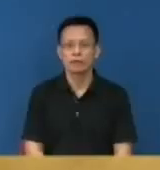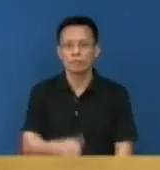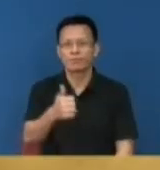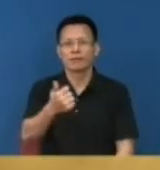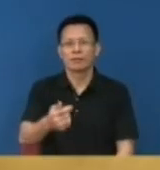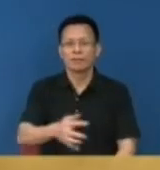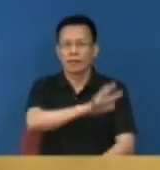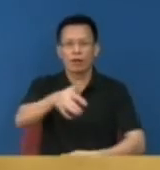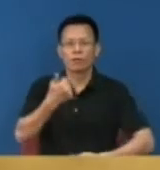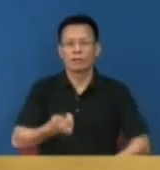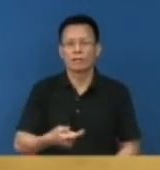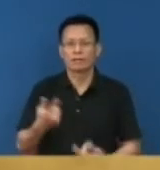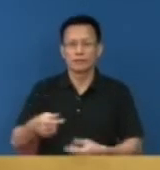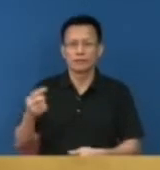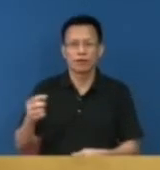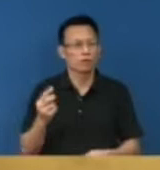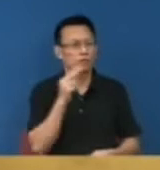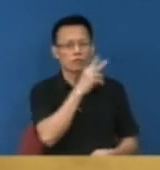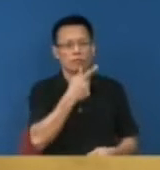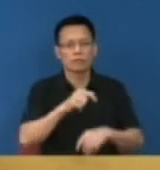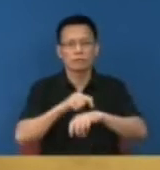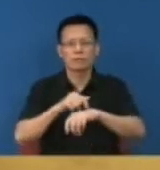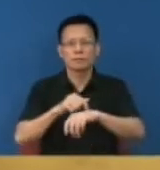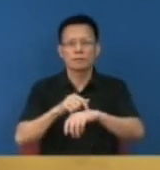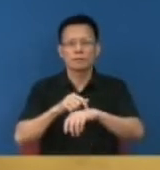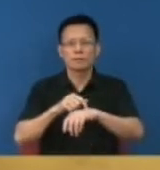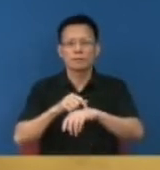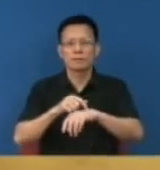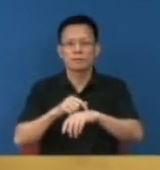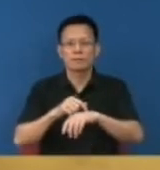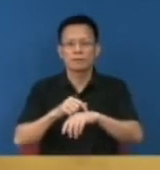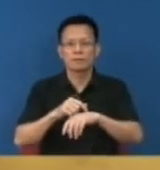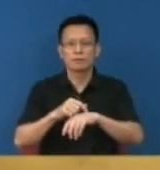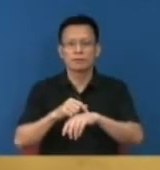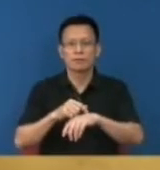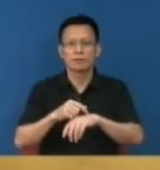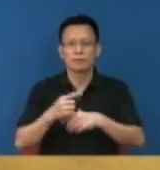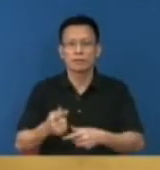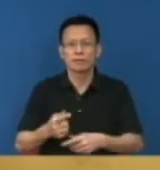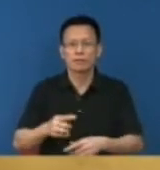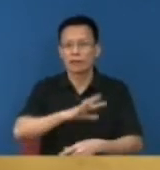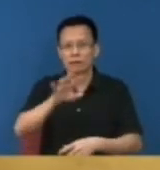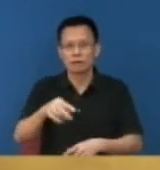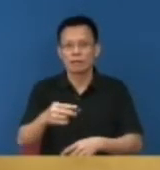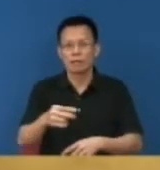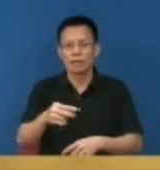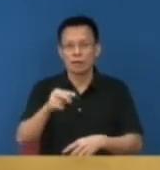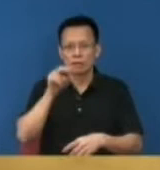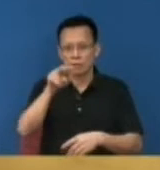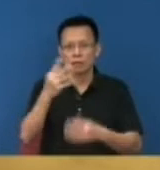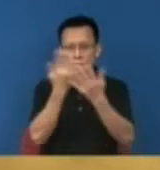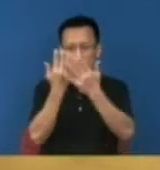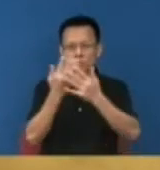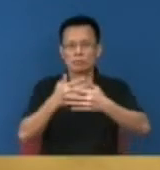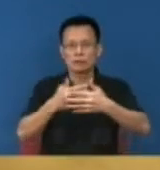好，大家好，又是向左望的时间了。在大家看这个节目之前的几个钟头就有一